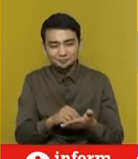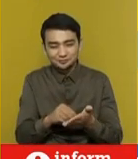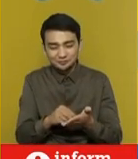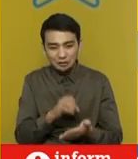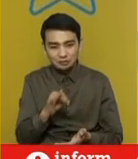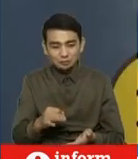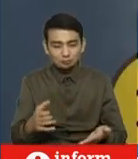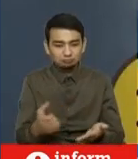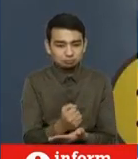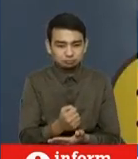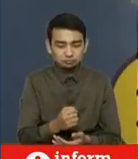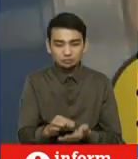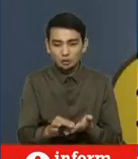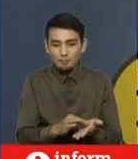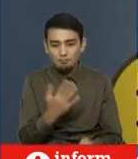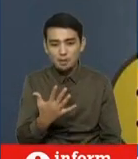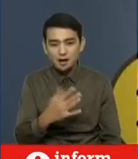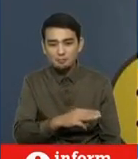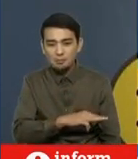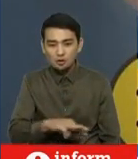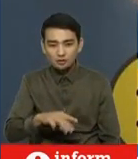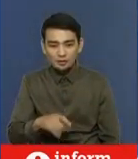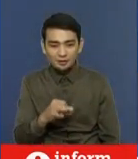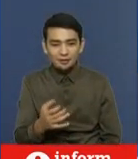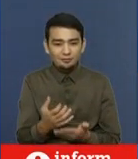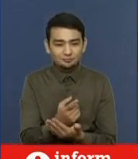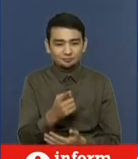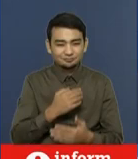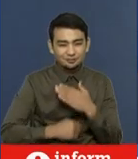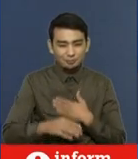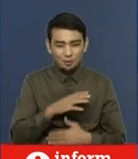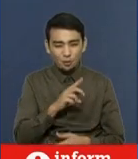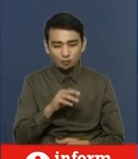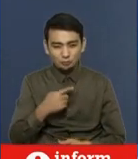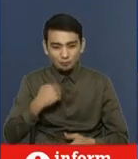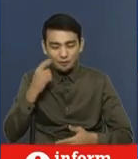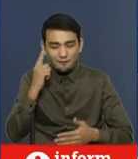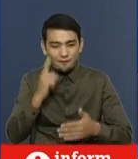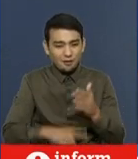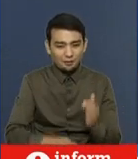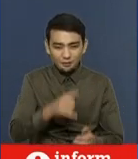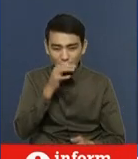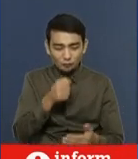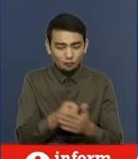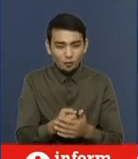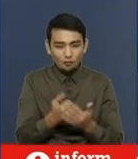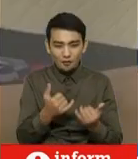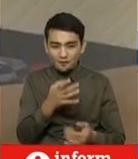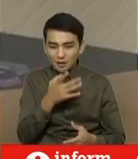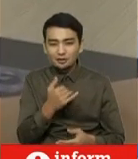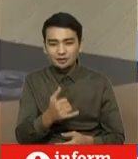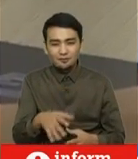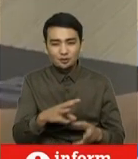выиграла сразу 5 млн тенге в свою удачу победительница лотереи до сих пор не может поверить как и вся её семья но